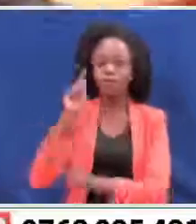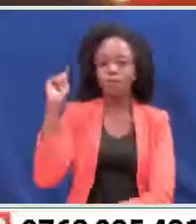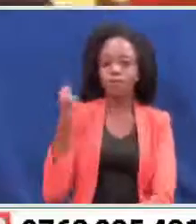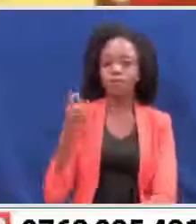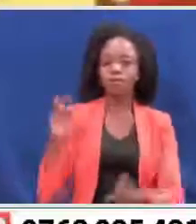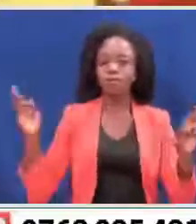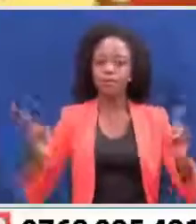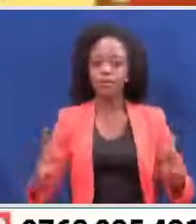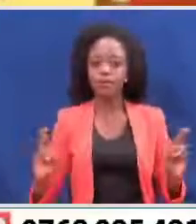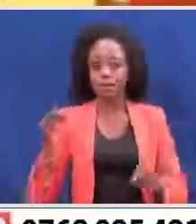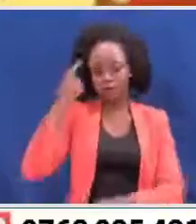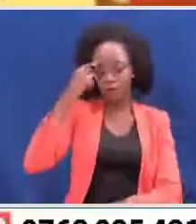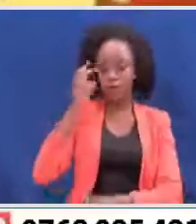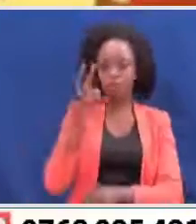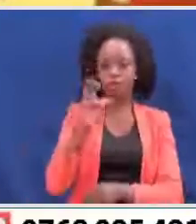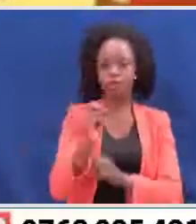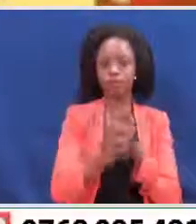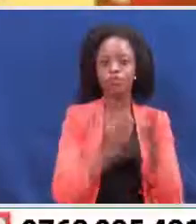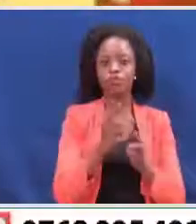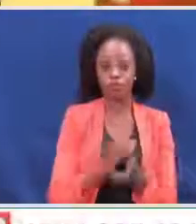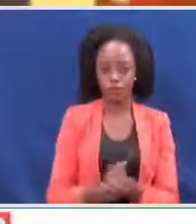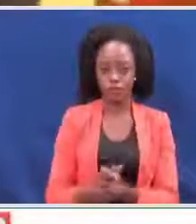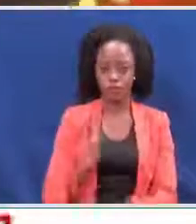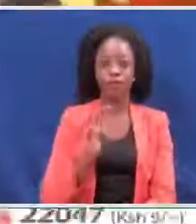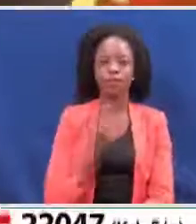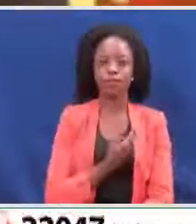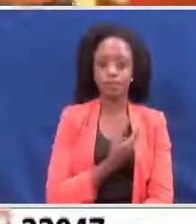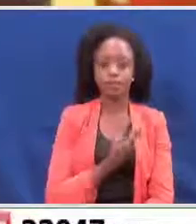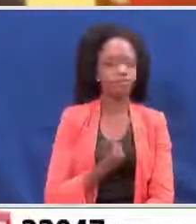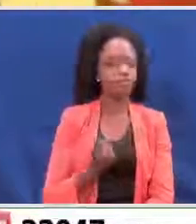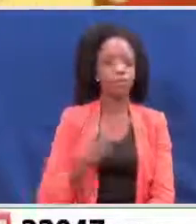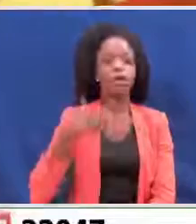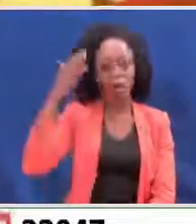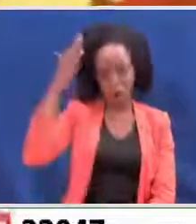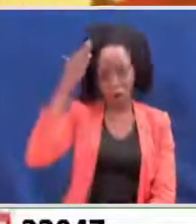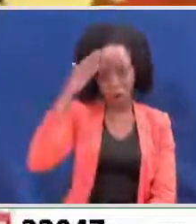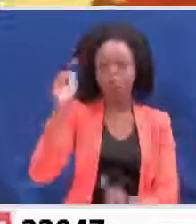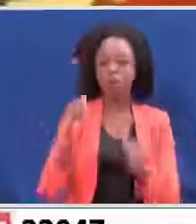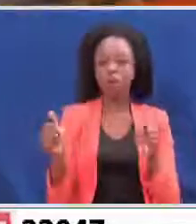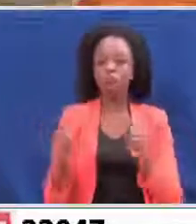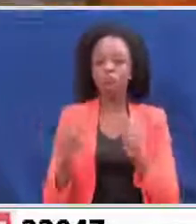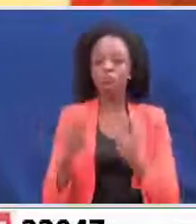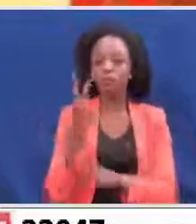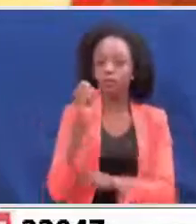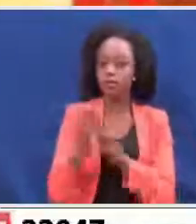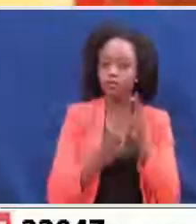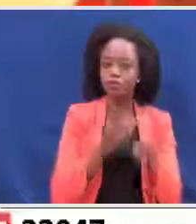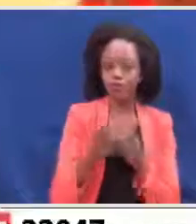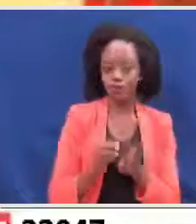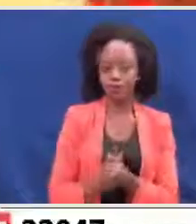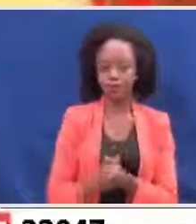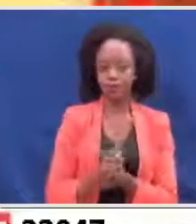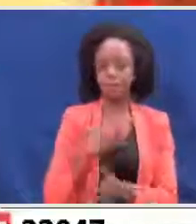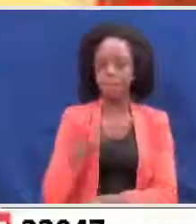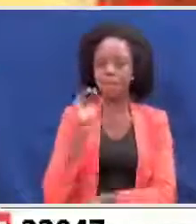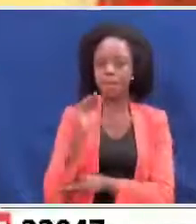rehearsal ya 2022. Sisi ile contest tunajua mashindano ni 2022. Naomba watu